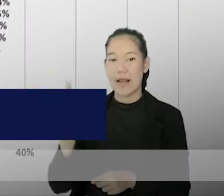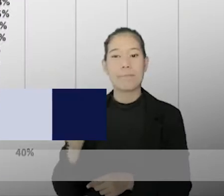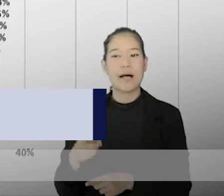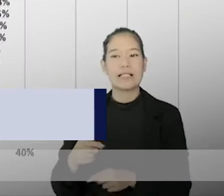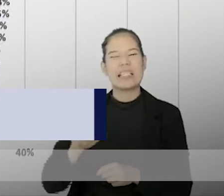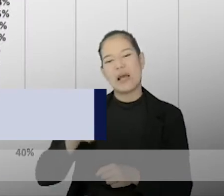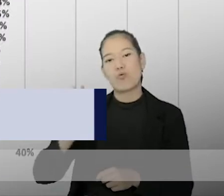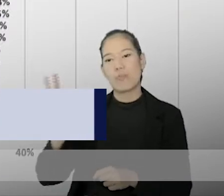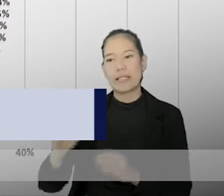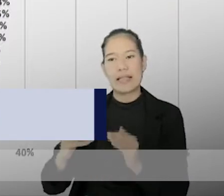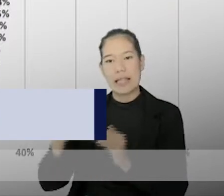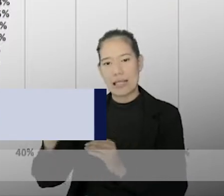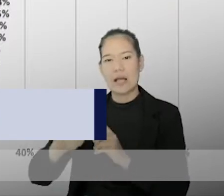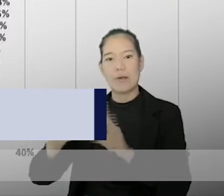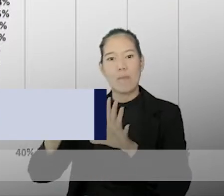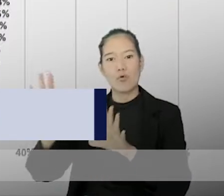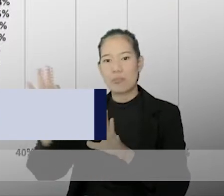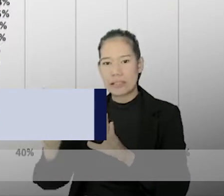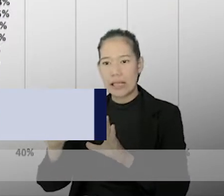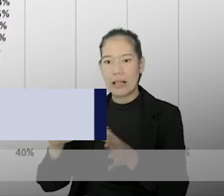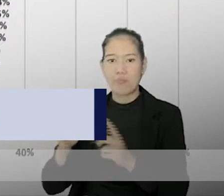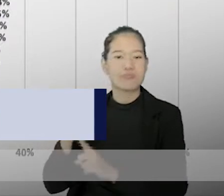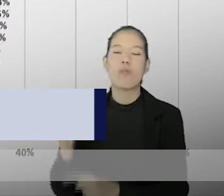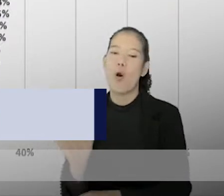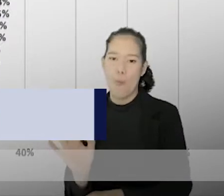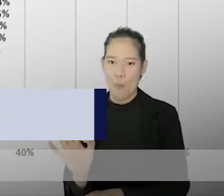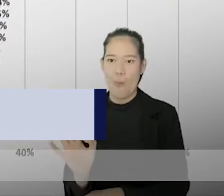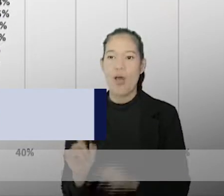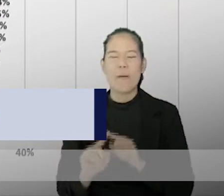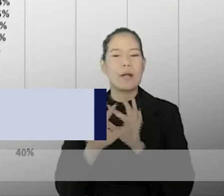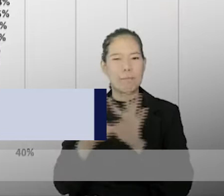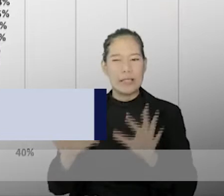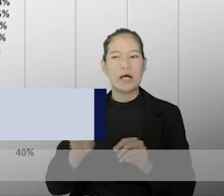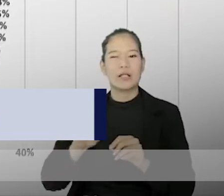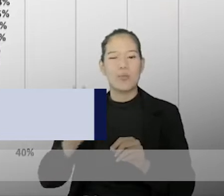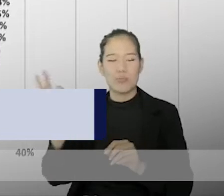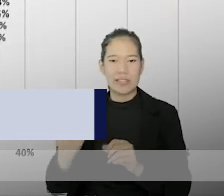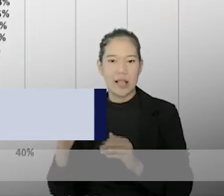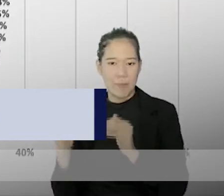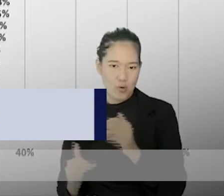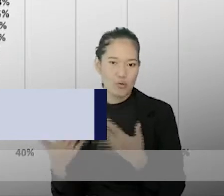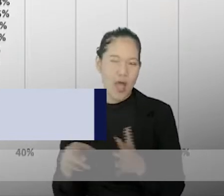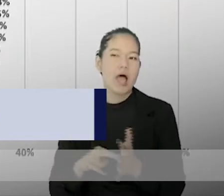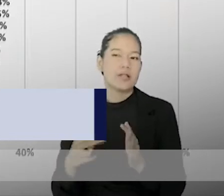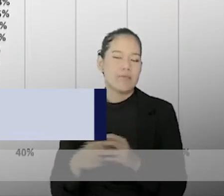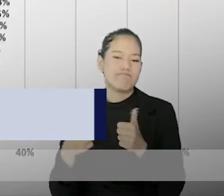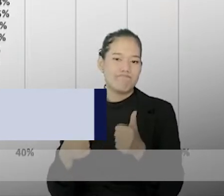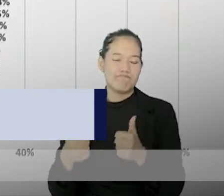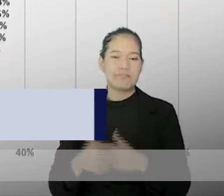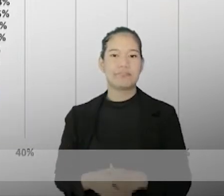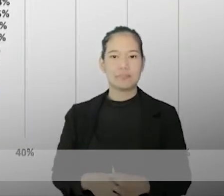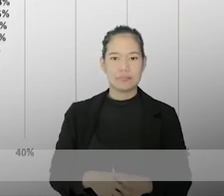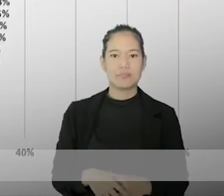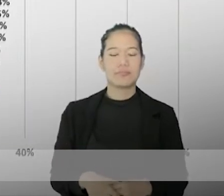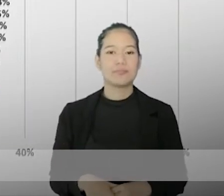di seluruh provinsi berada di bawah 30%. Namun untuk bor ruang ICU, terdapat satu provinsi yang berada